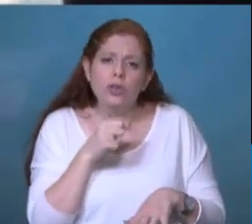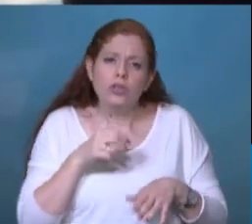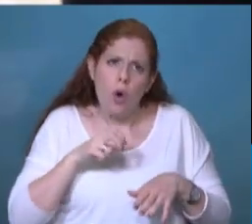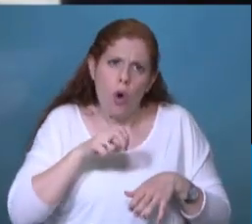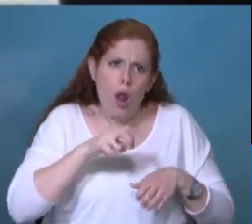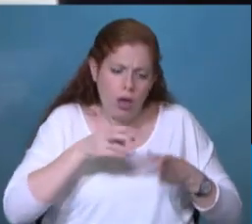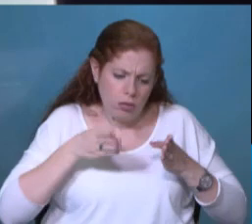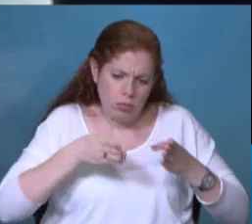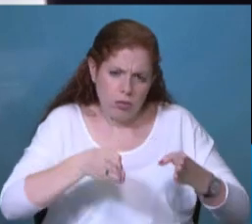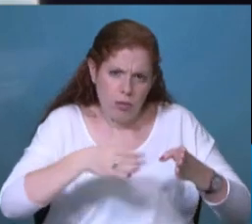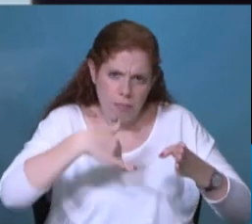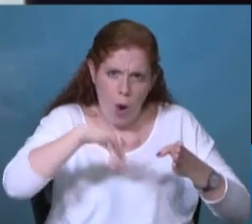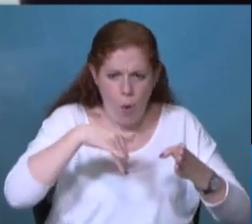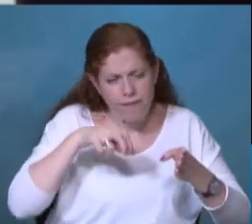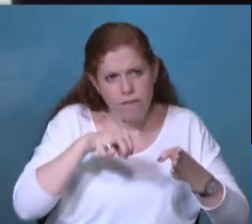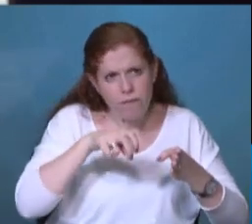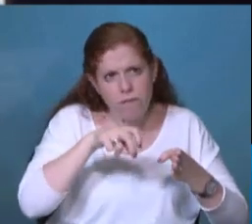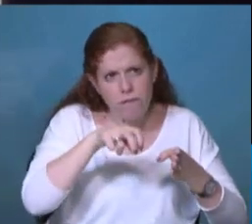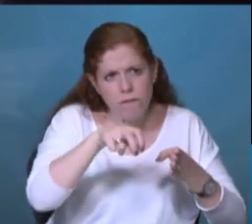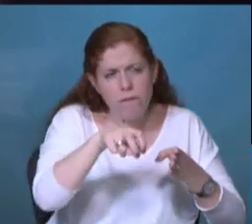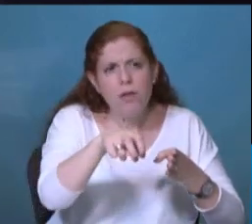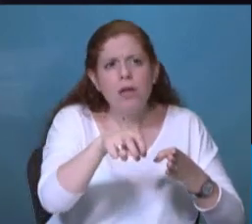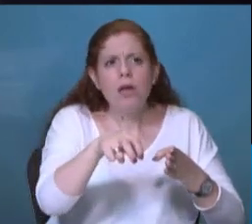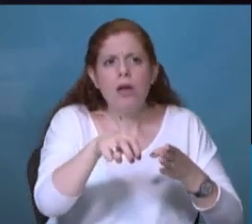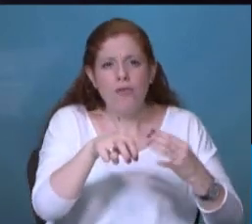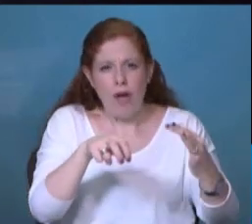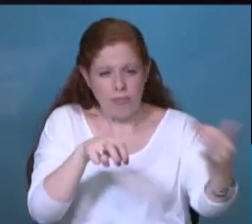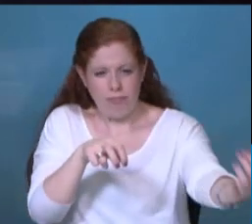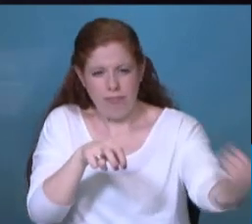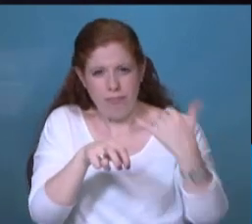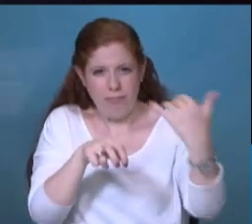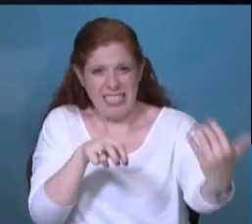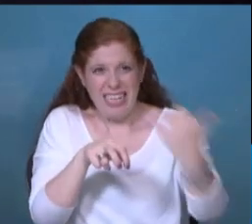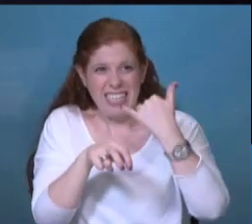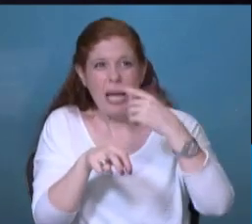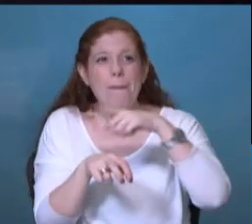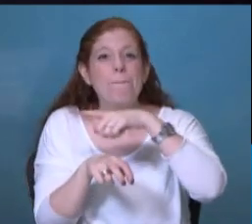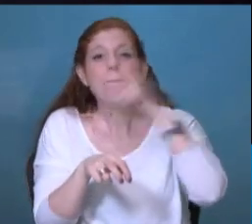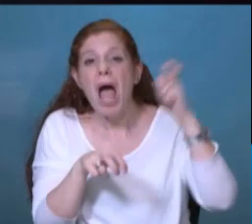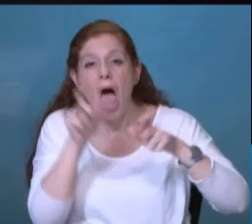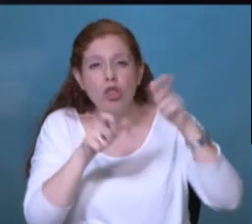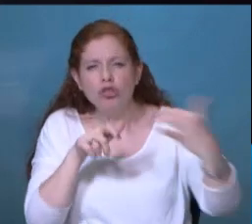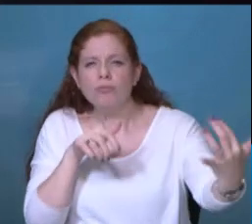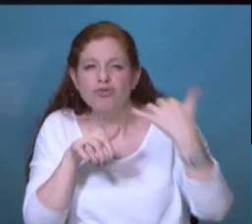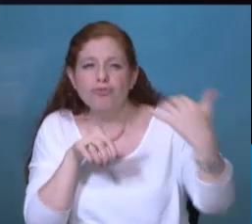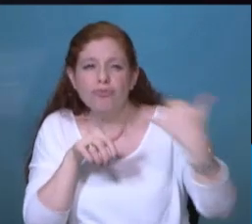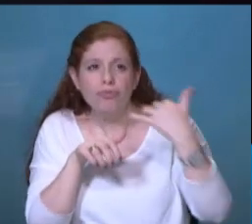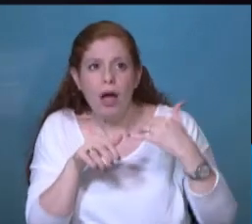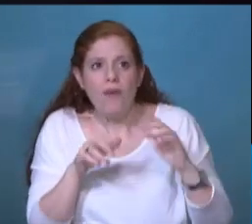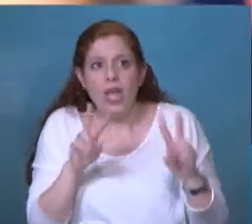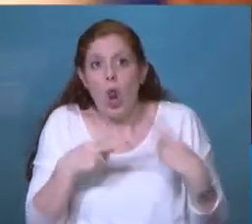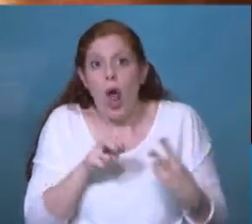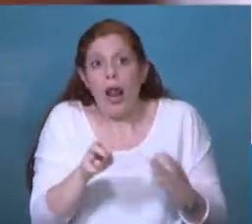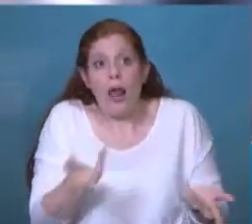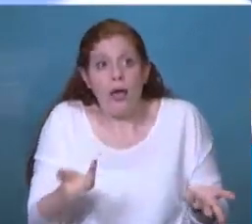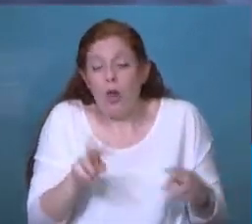a direction, in a small street. On the opposite direction, like 100 people, and she cannot even